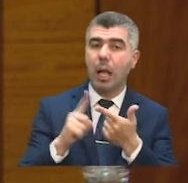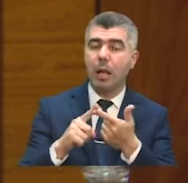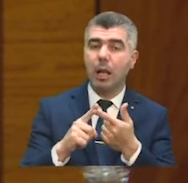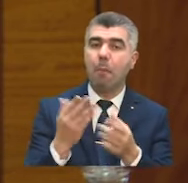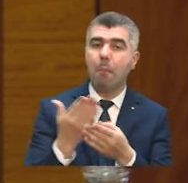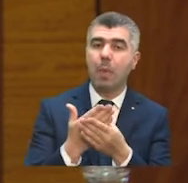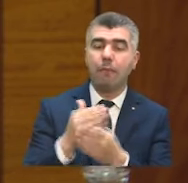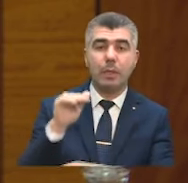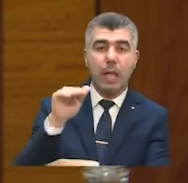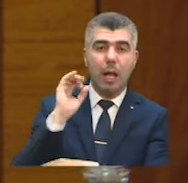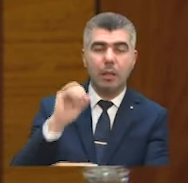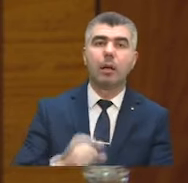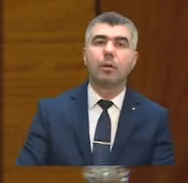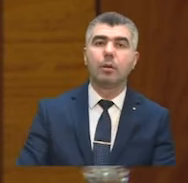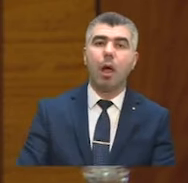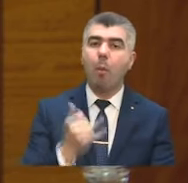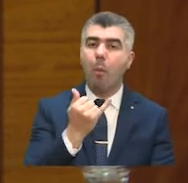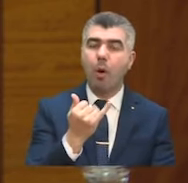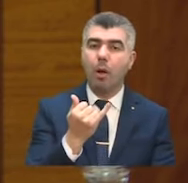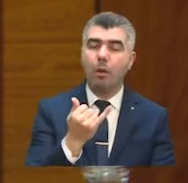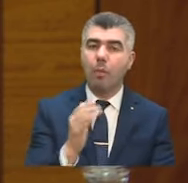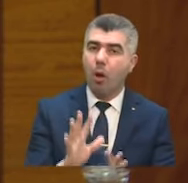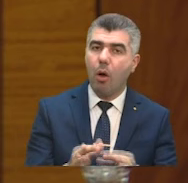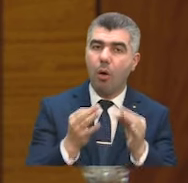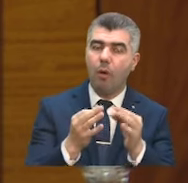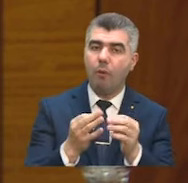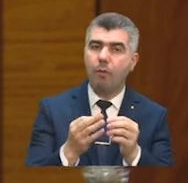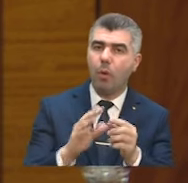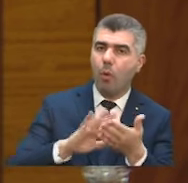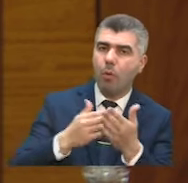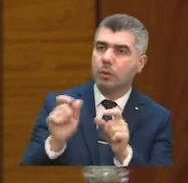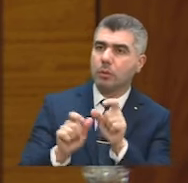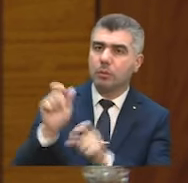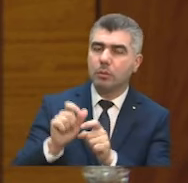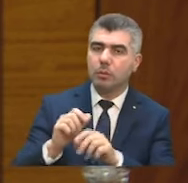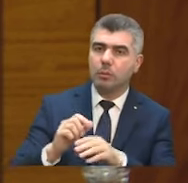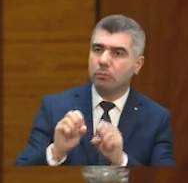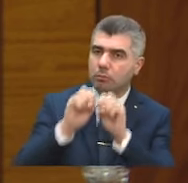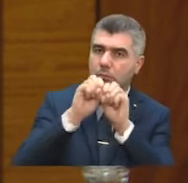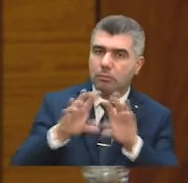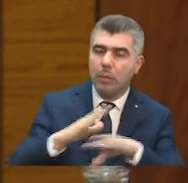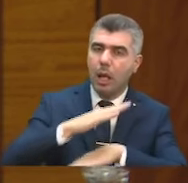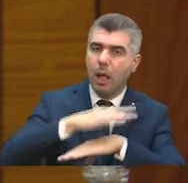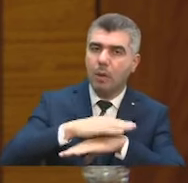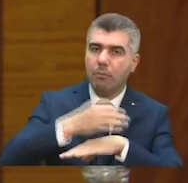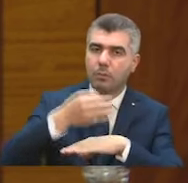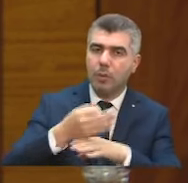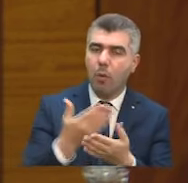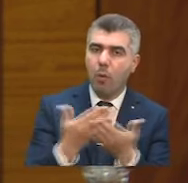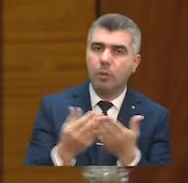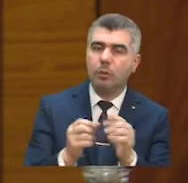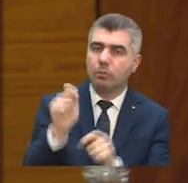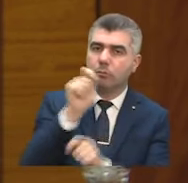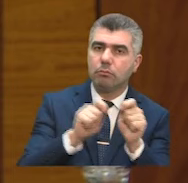الترابيه ولما له من دور في بناء الفرد والمجتمع ونشر القيم الانسانيه والمساهمه في تنميه